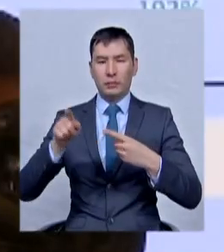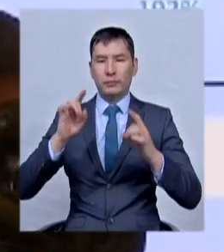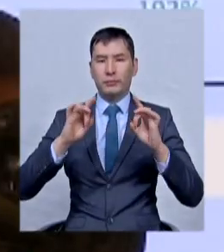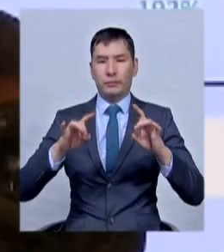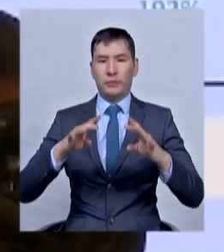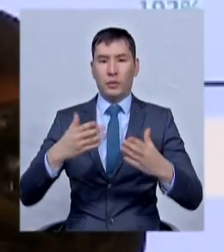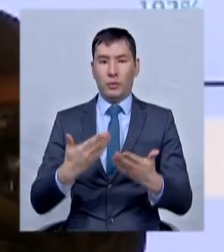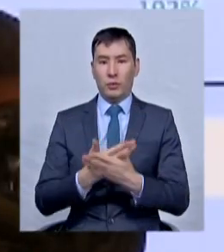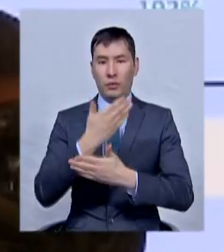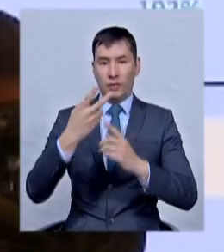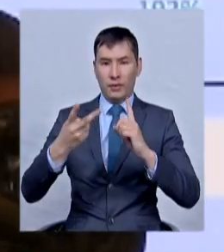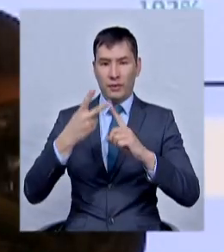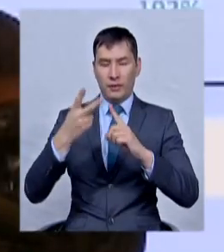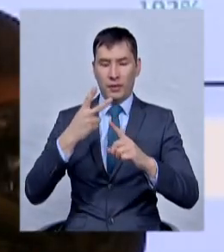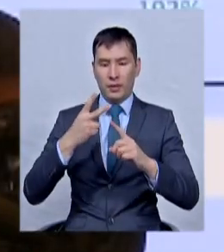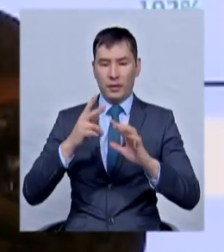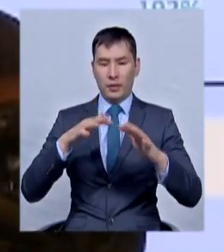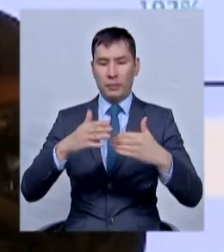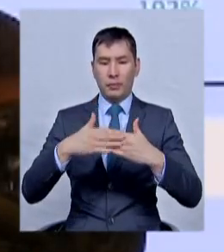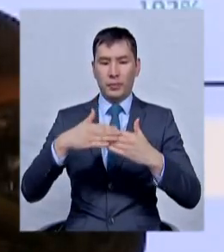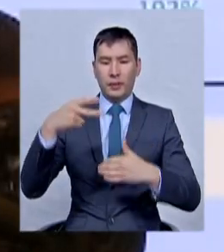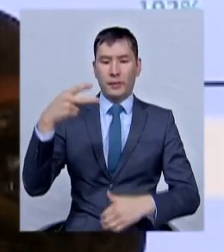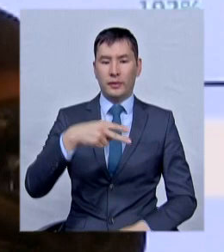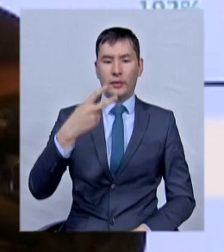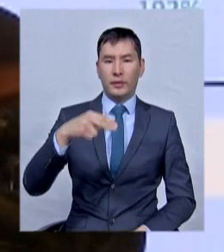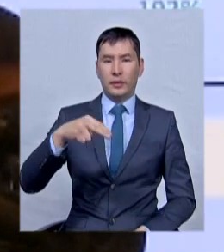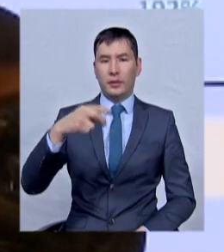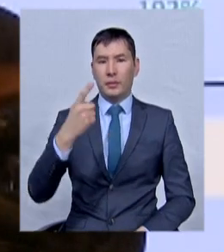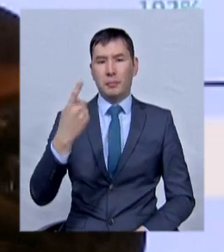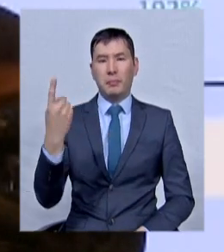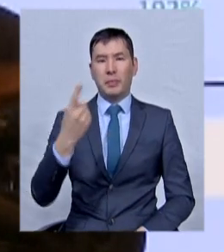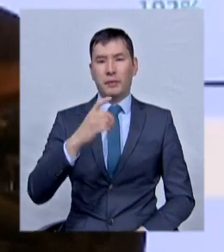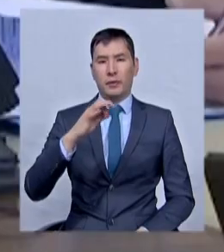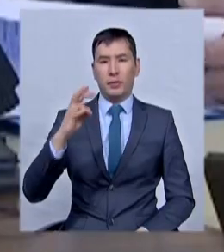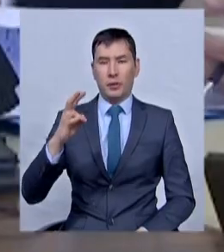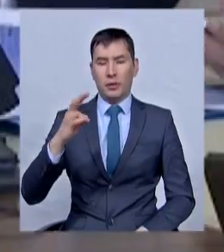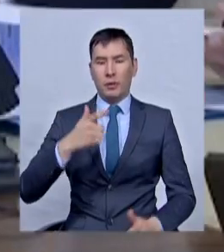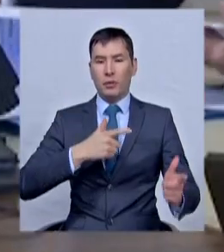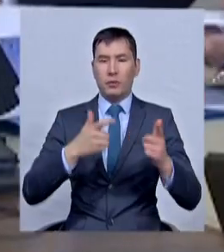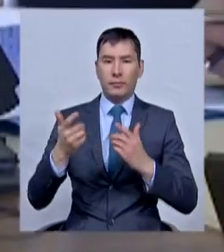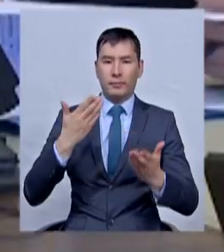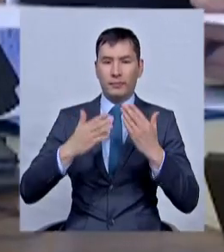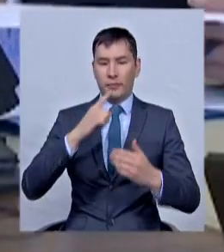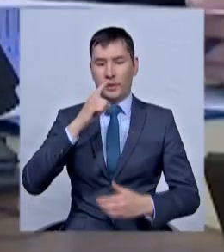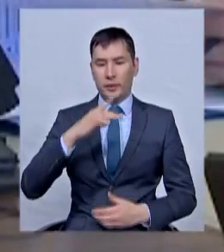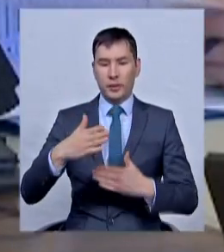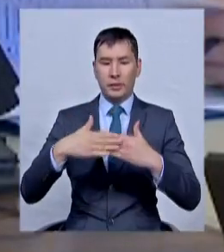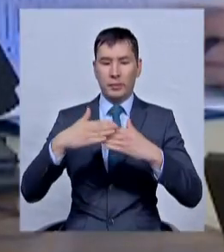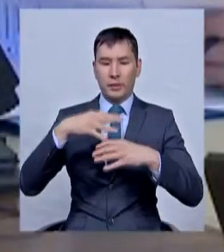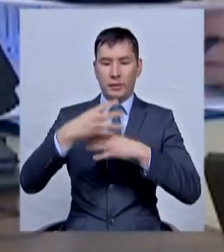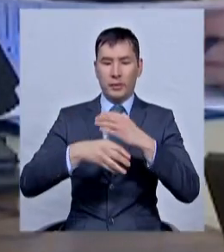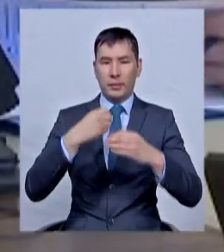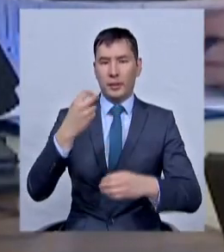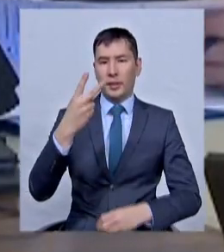жаңа коронавирусқа қарсы тиімді вакцина 2021 жылдың 1-ші 90-нан ерте дайын болмайды. Қазір әлемде 200-ге жоқ вакцина